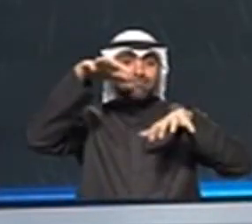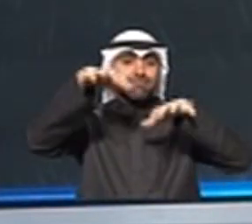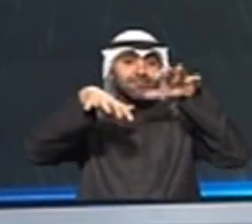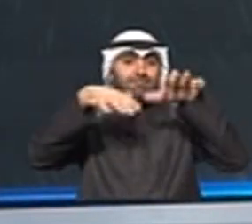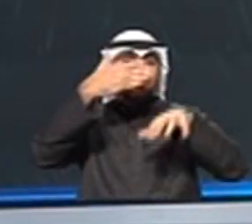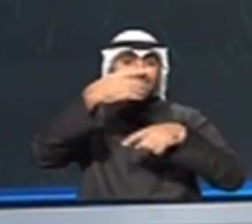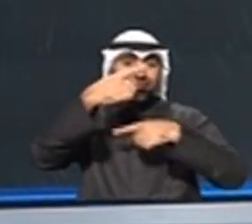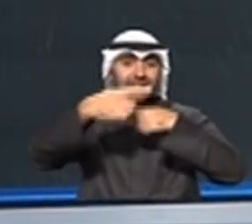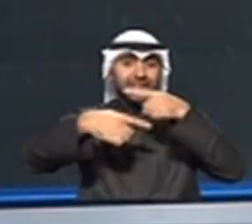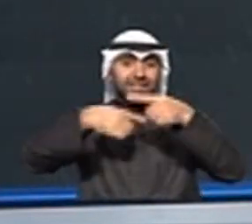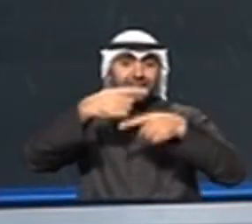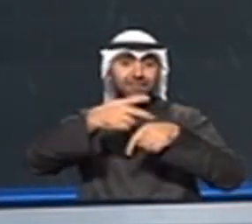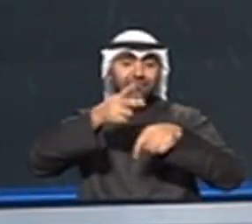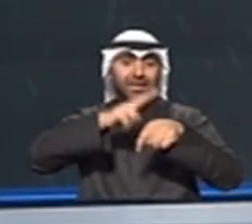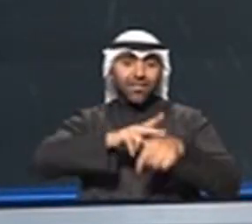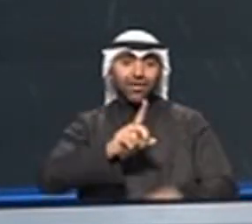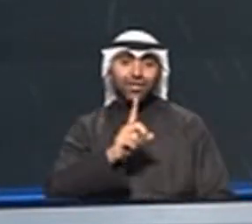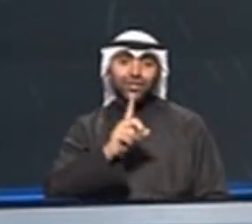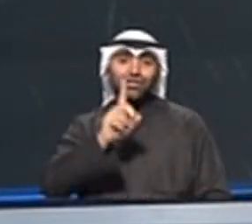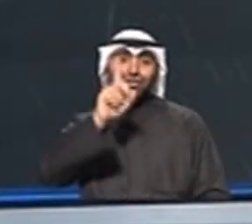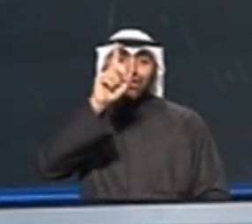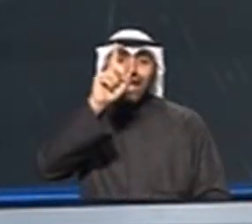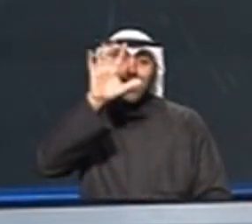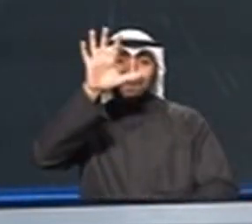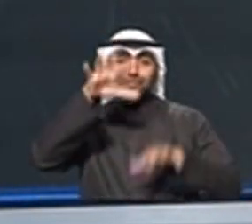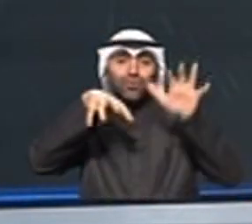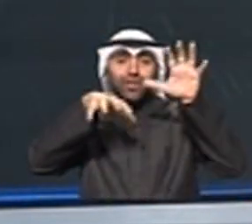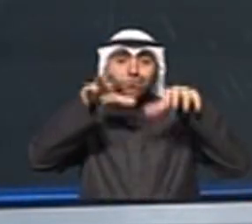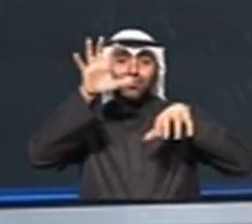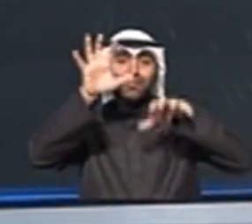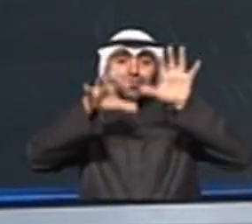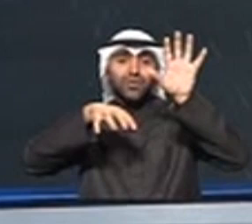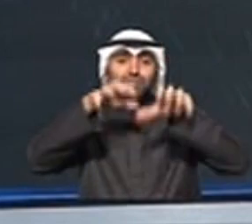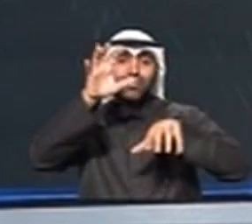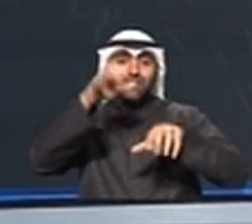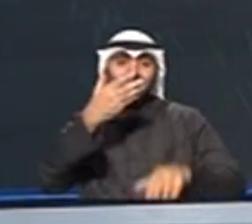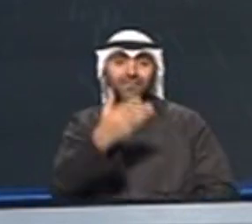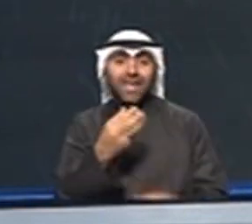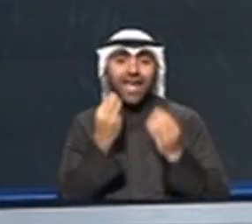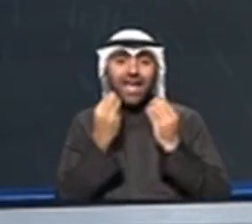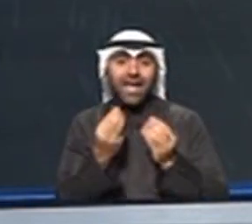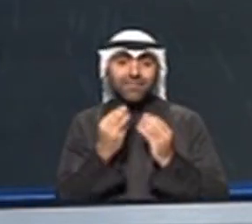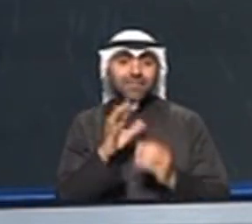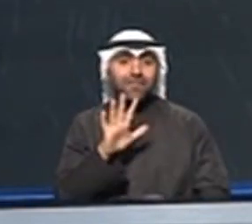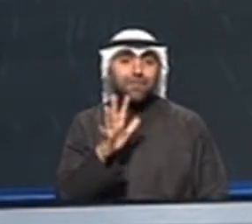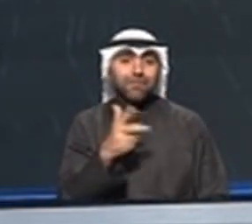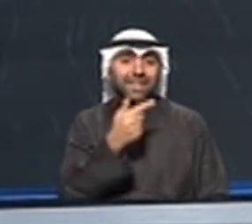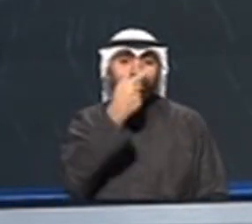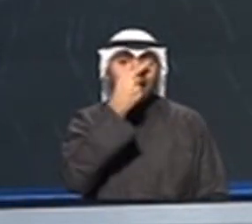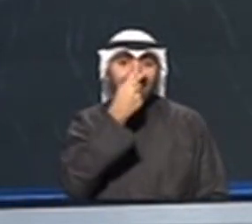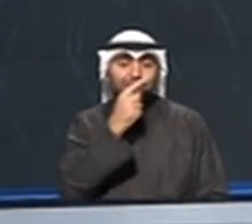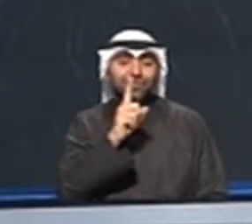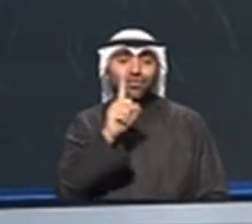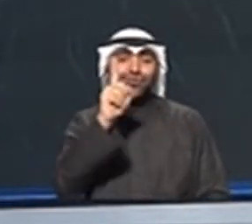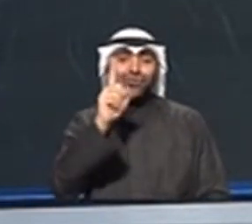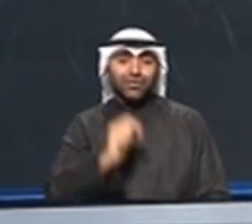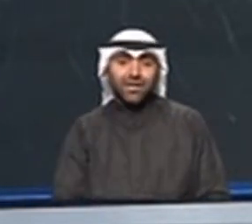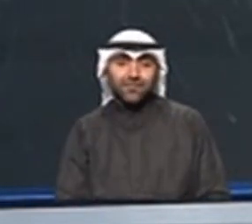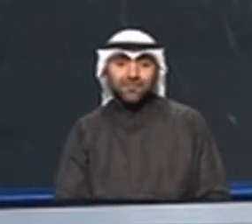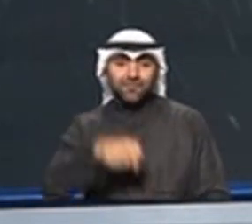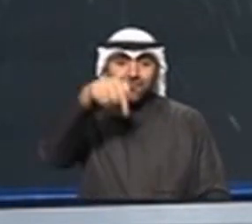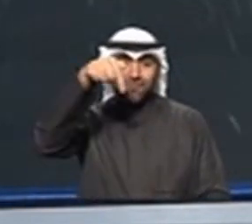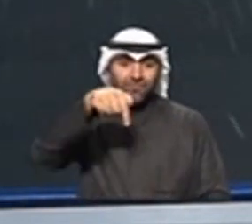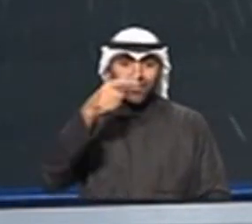لأمطار خفيفة متفرقة أثناء تقلب اتجاه الرياح في يوم الخميس. حتى نهاية اليوم الرياح خفيفة إلى معتدلة من 8 إلى 28 كيلو متر